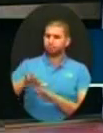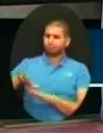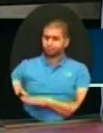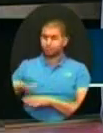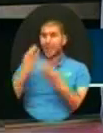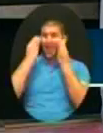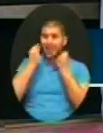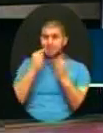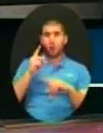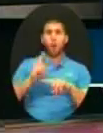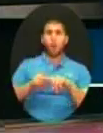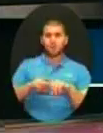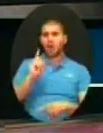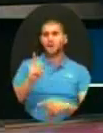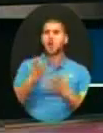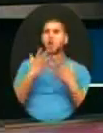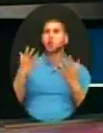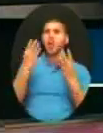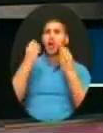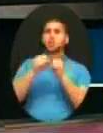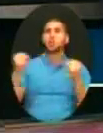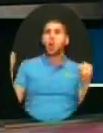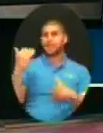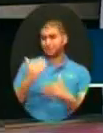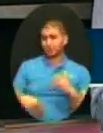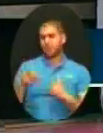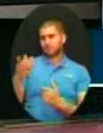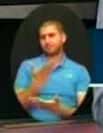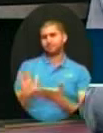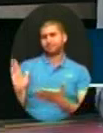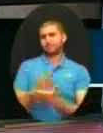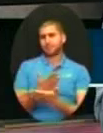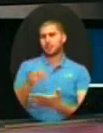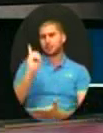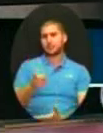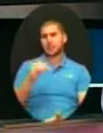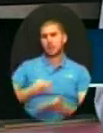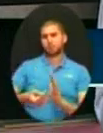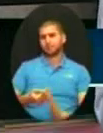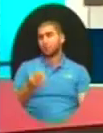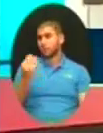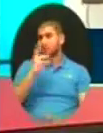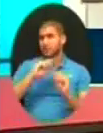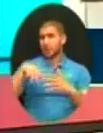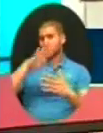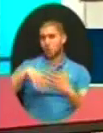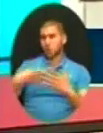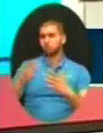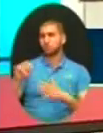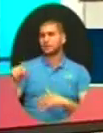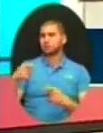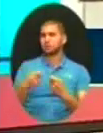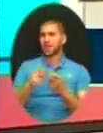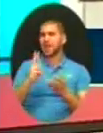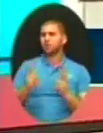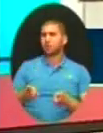החרדים אופטימיים, אבל גדולי התורה בסופו של דבר, הם אלה שקובעים כאן, הם יצטרכו לאשר את זה. כן, תכף נדבר גם על הלוז של הכנסת, מבחינת האפשרות